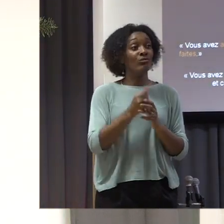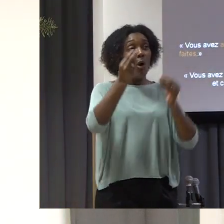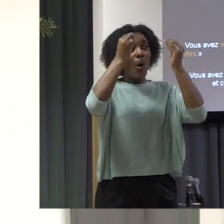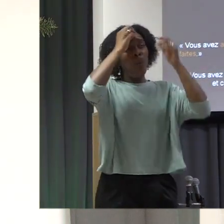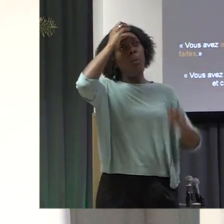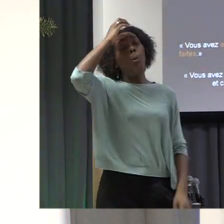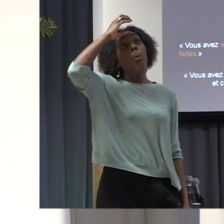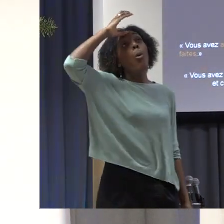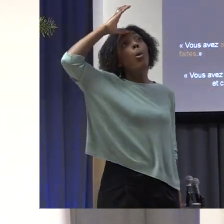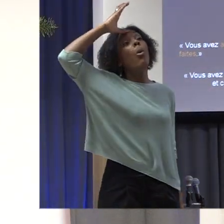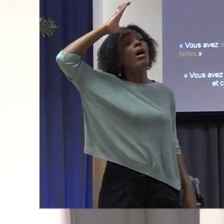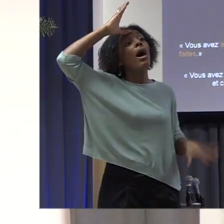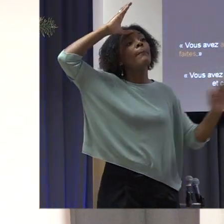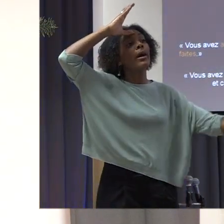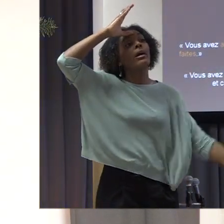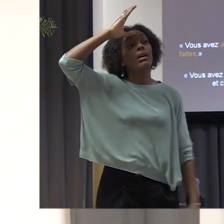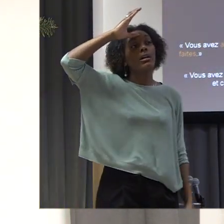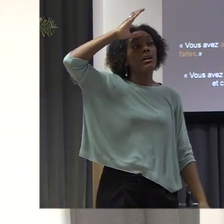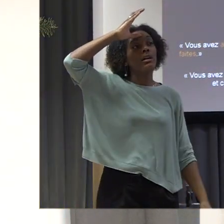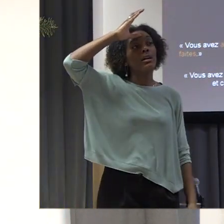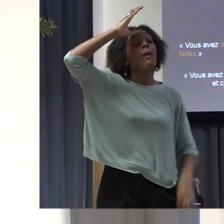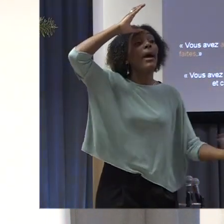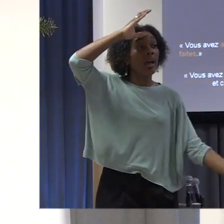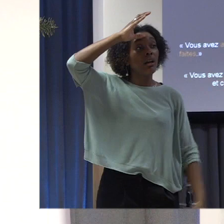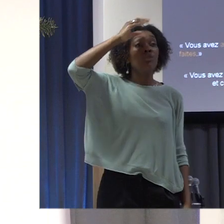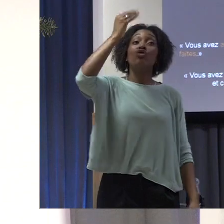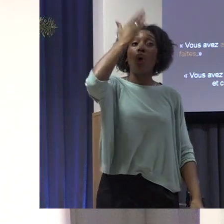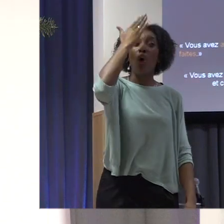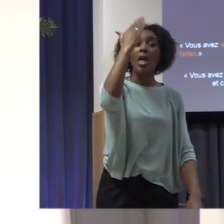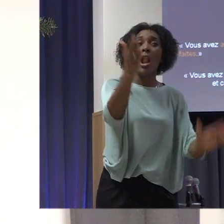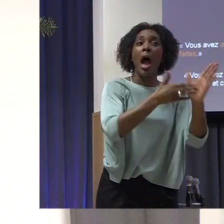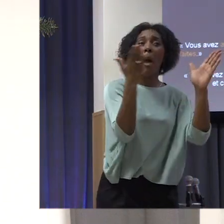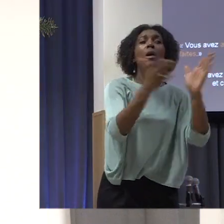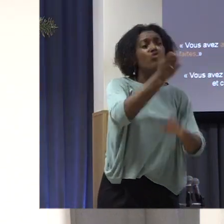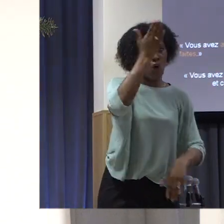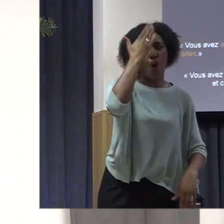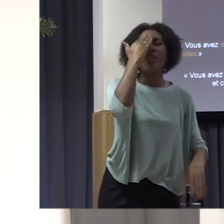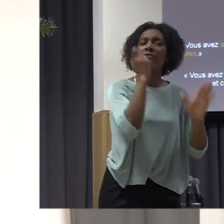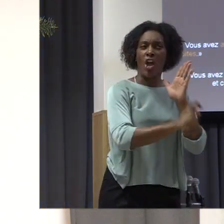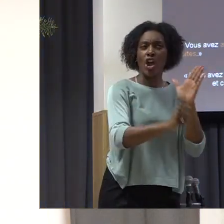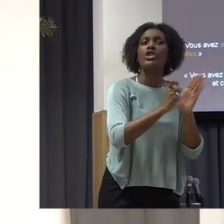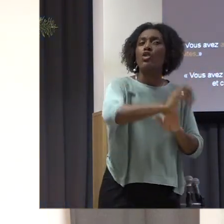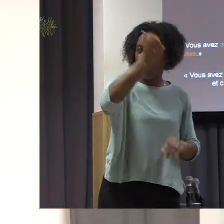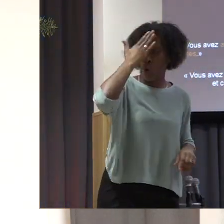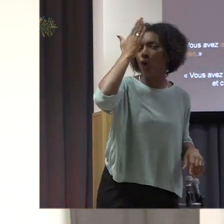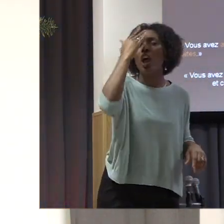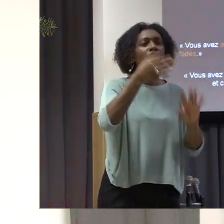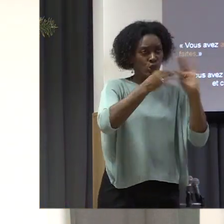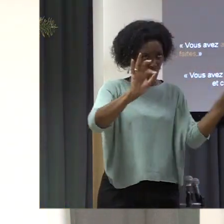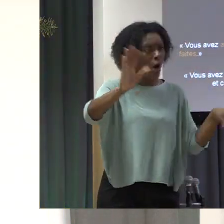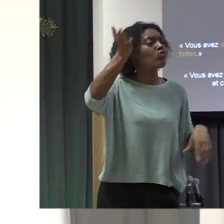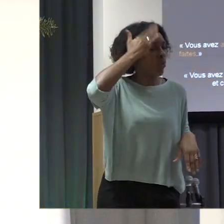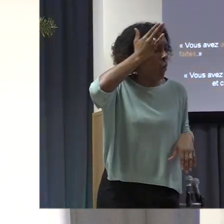remplie de connaissances spirituelles. On peut connaître des tas de versets bibliques par cœur, savoir le contexte de